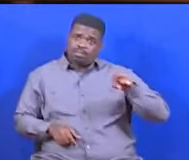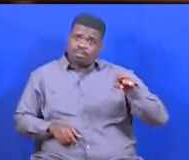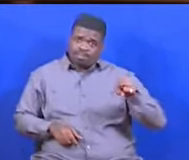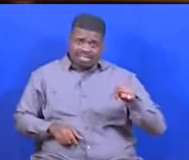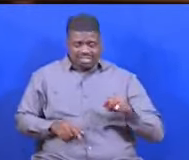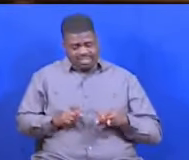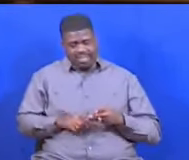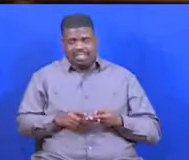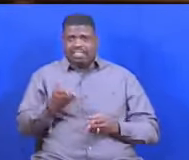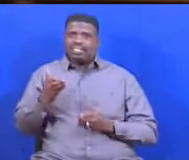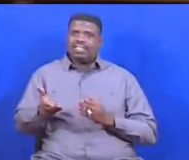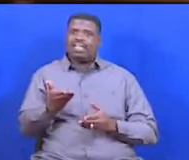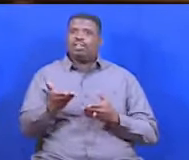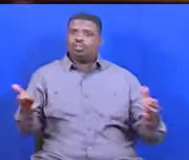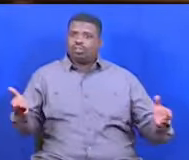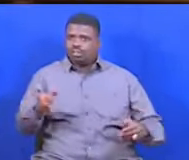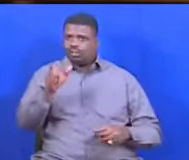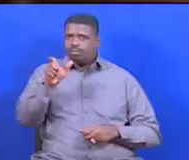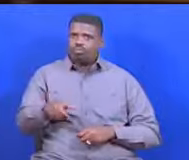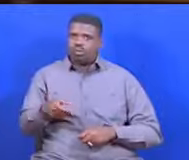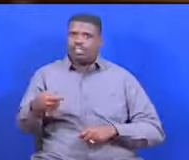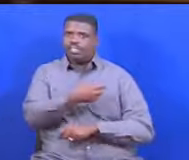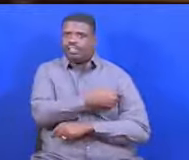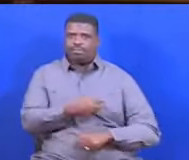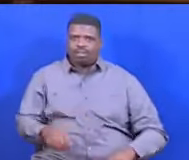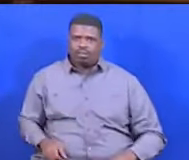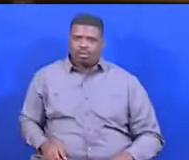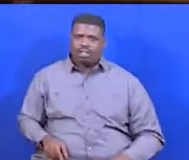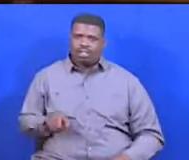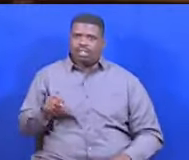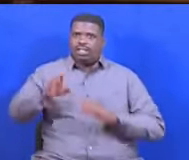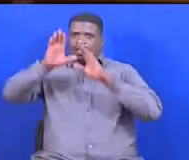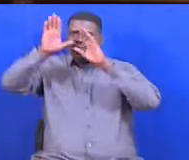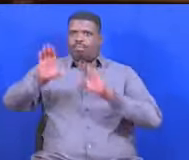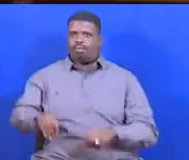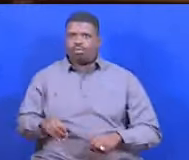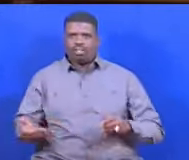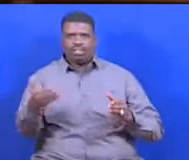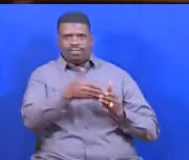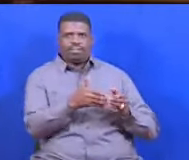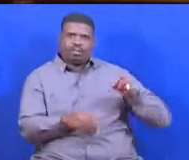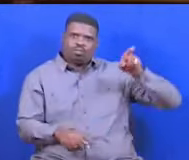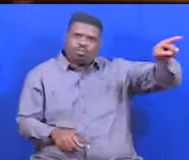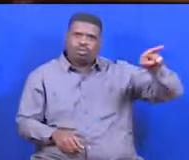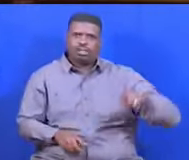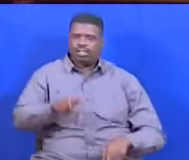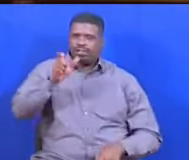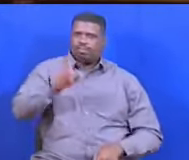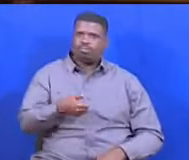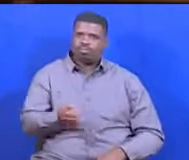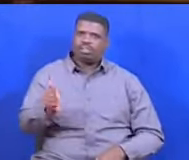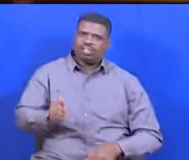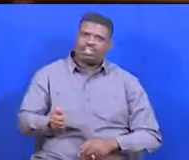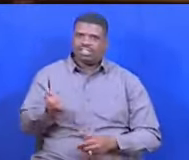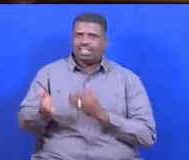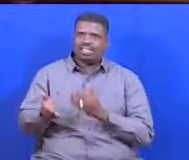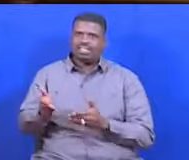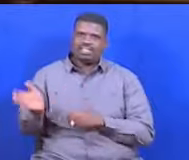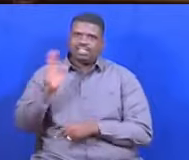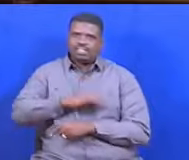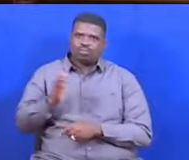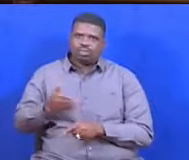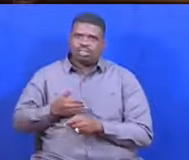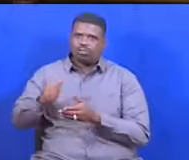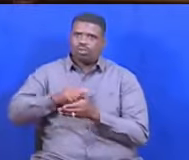zahanati yote, mtu akitibiwa, ile ripoti yake inakwenda kule. Mtu mwenye zahanati siku akitaka kulipwa na